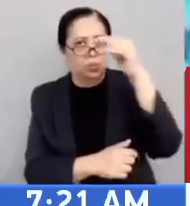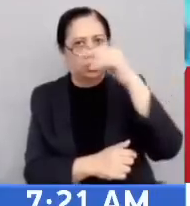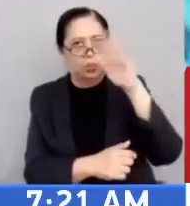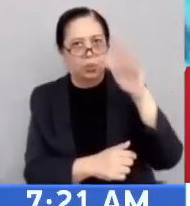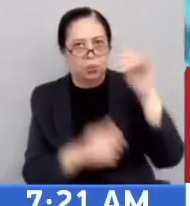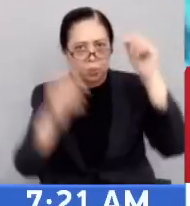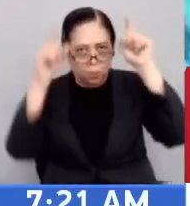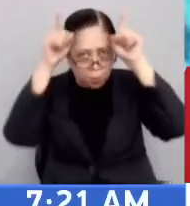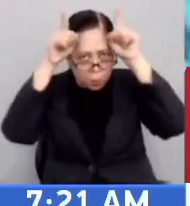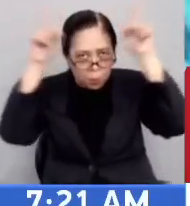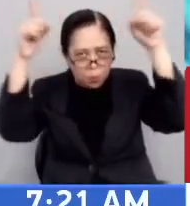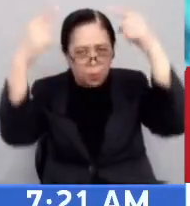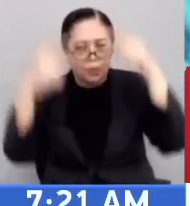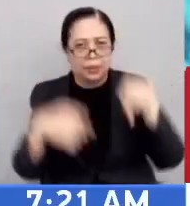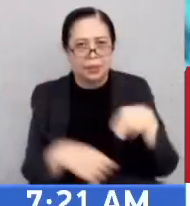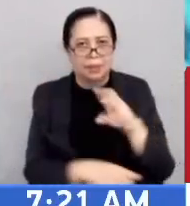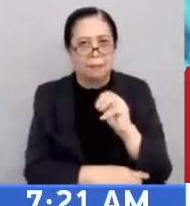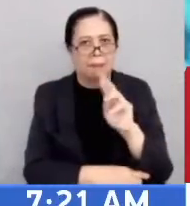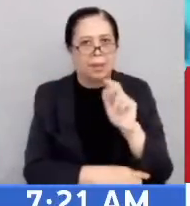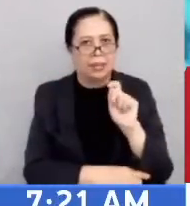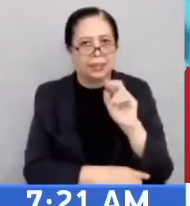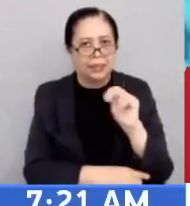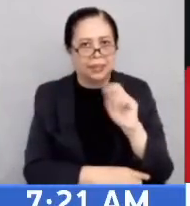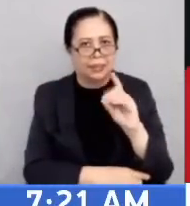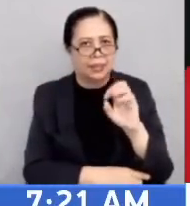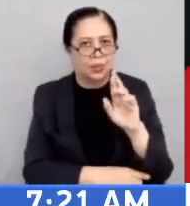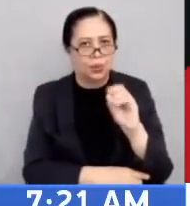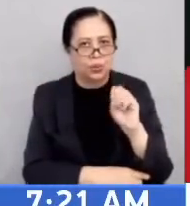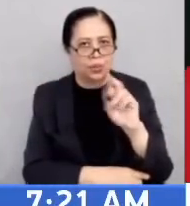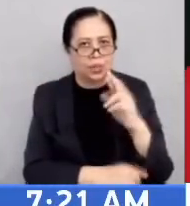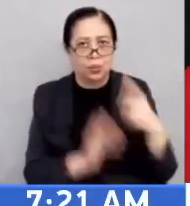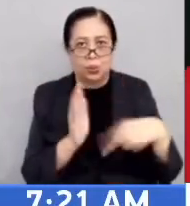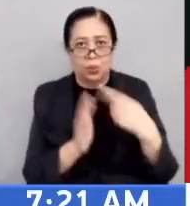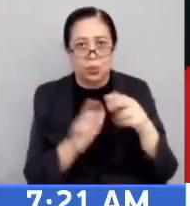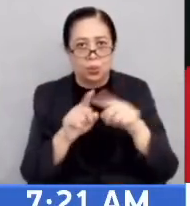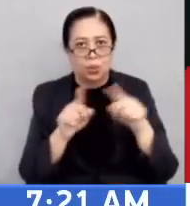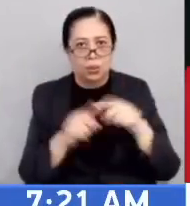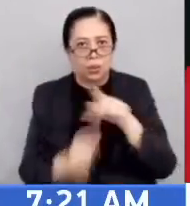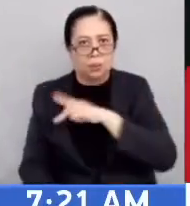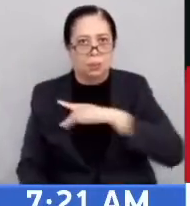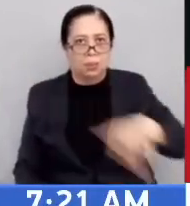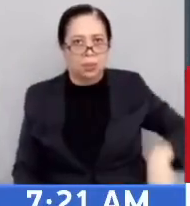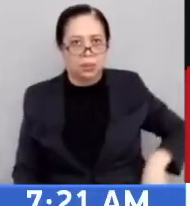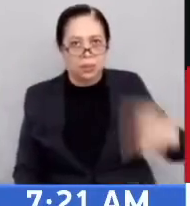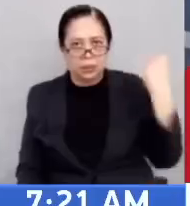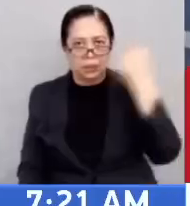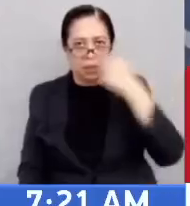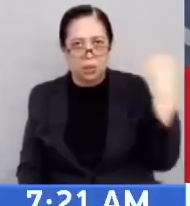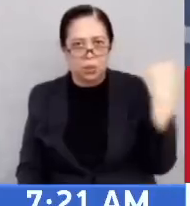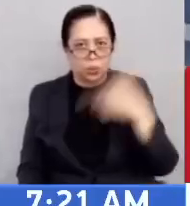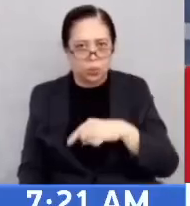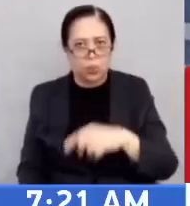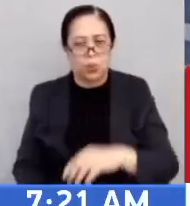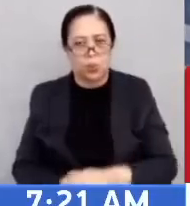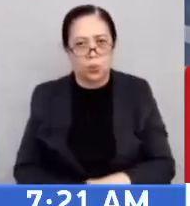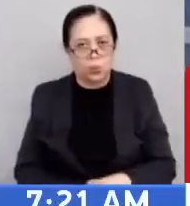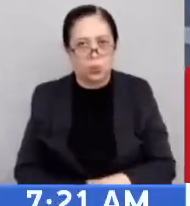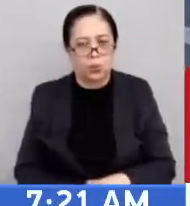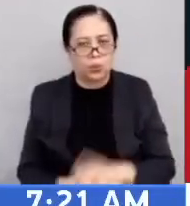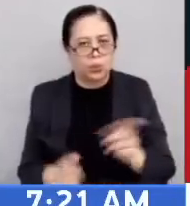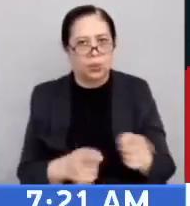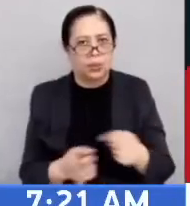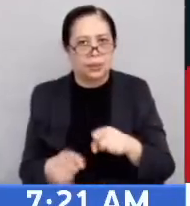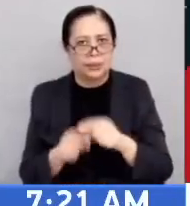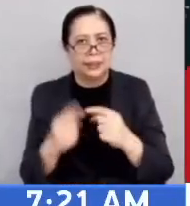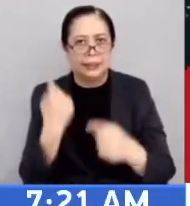Yan ay sina Martin Del Rosario na gumaganap na Prinsipe Zardos, Tizel Lopez bilang Zandra,